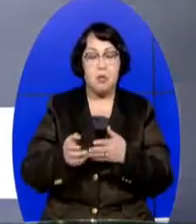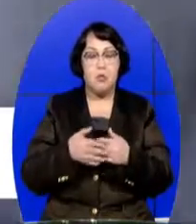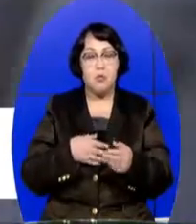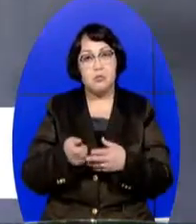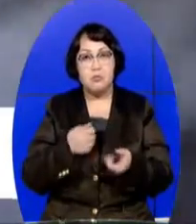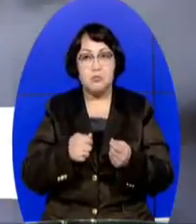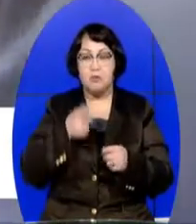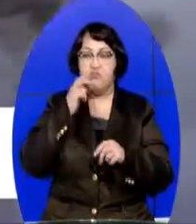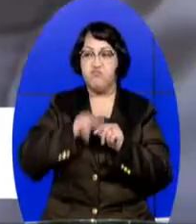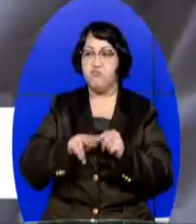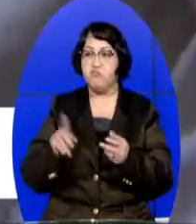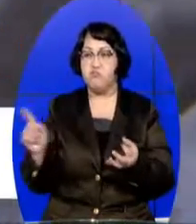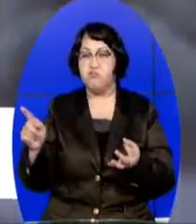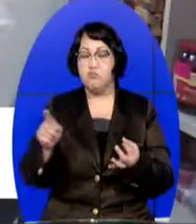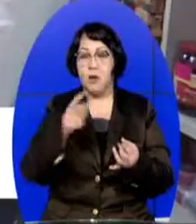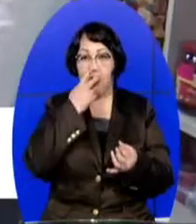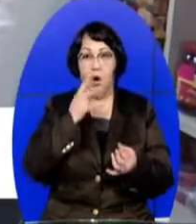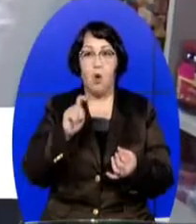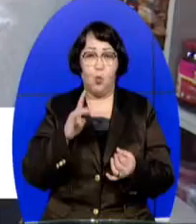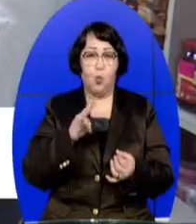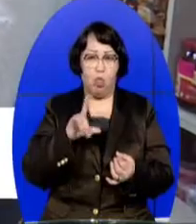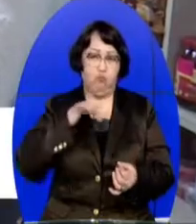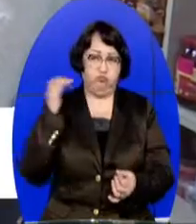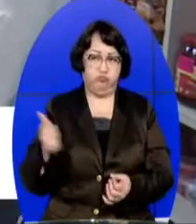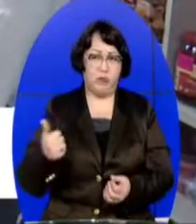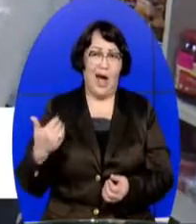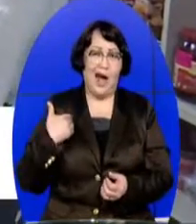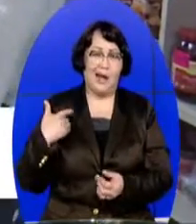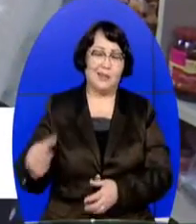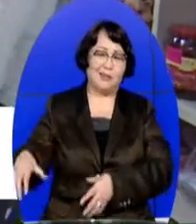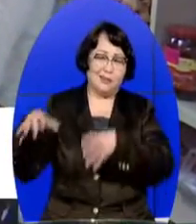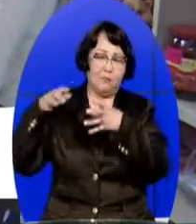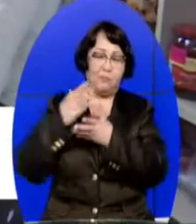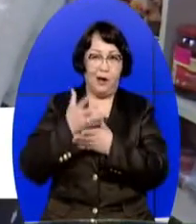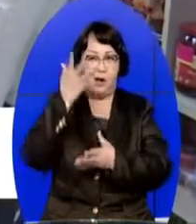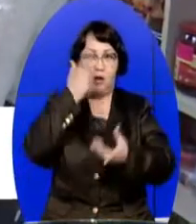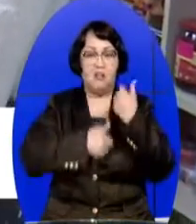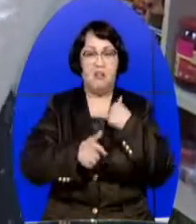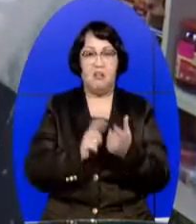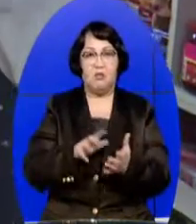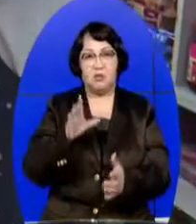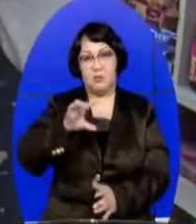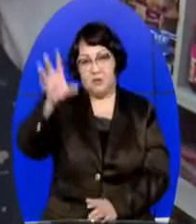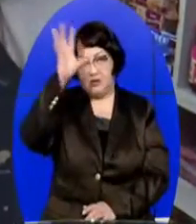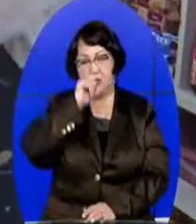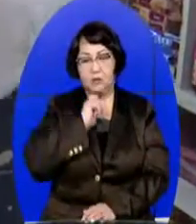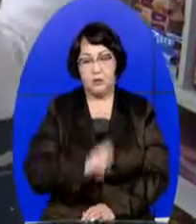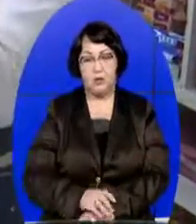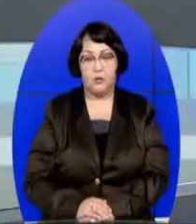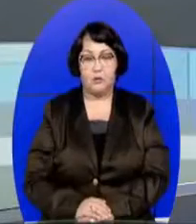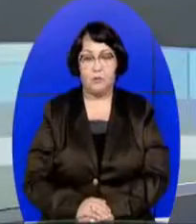ажиллана. Хүрлцэхгүй байх асуудал байхгүй гэдгийг салбарынхан хэлж байна.